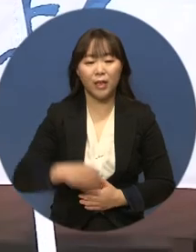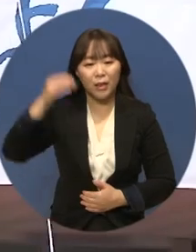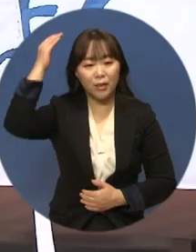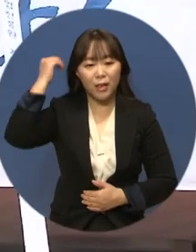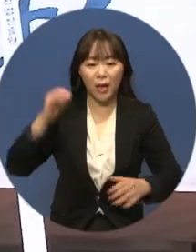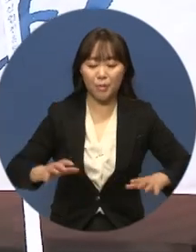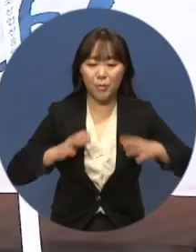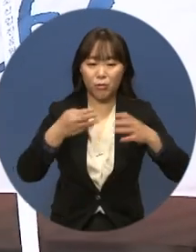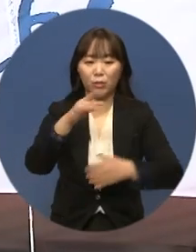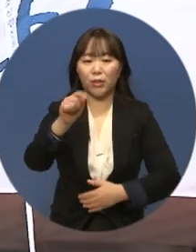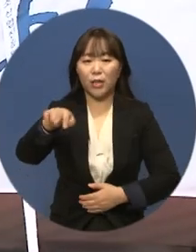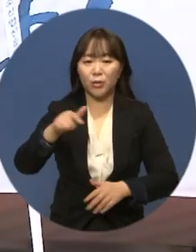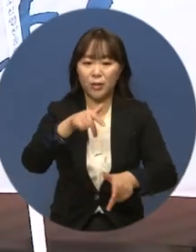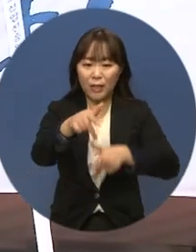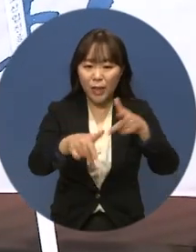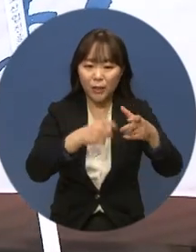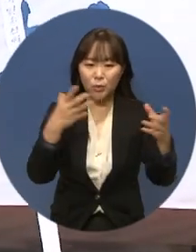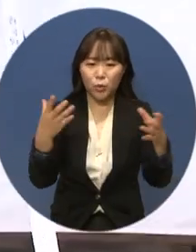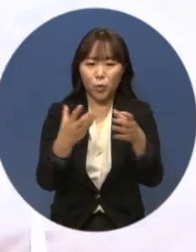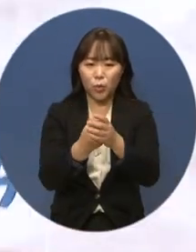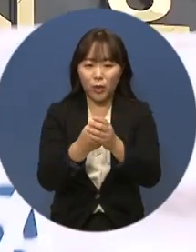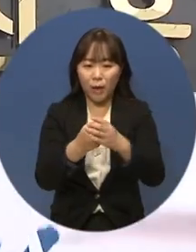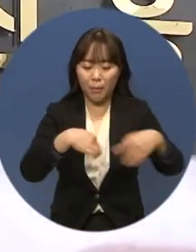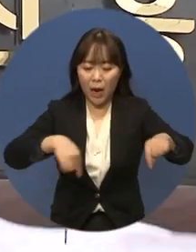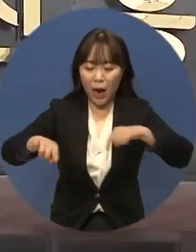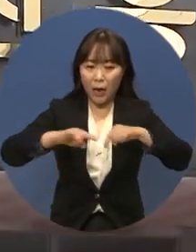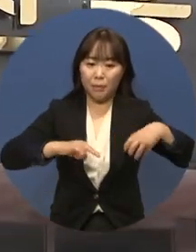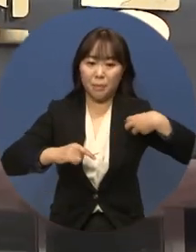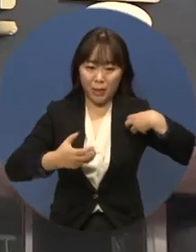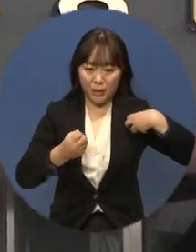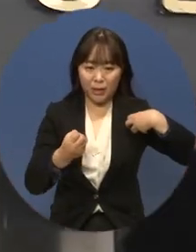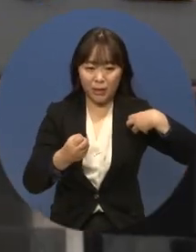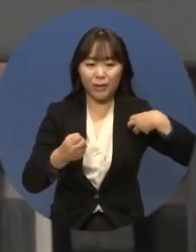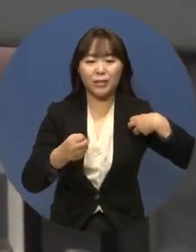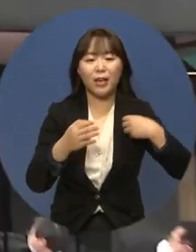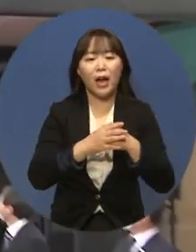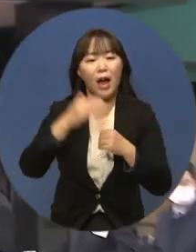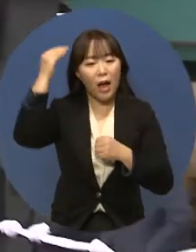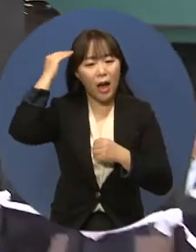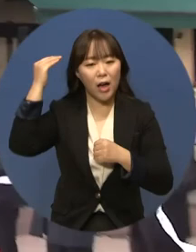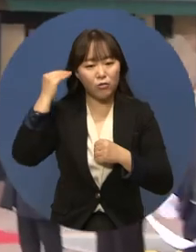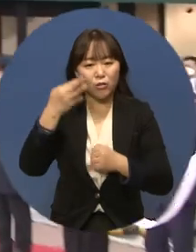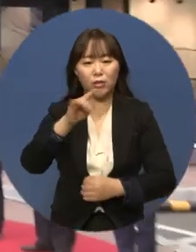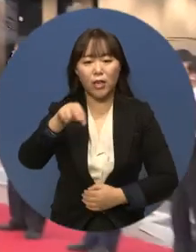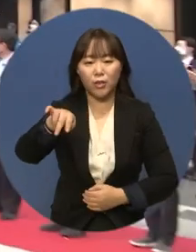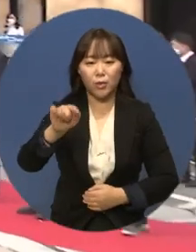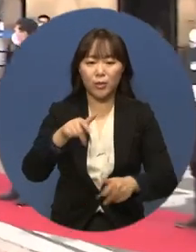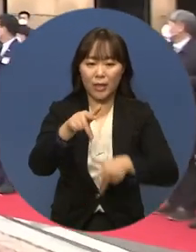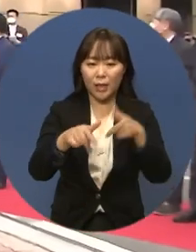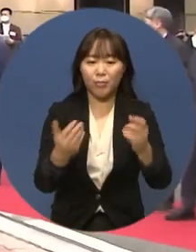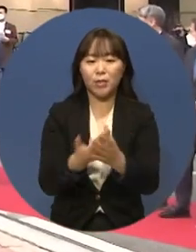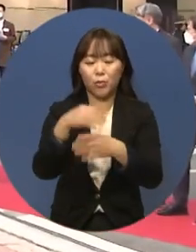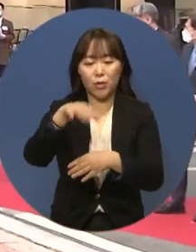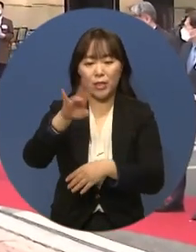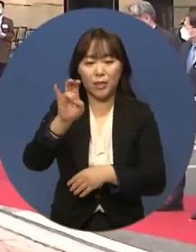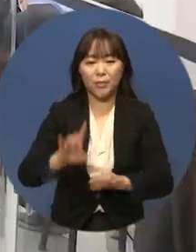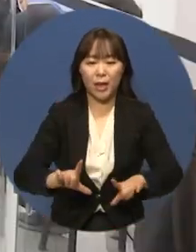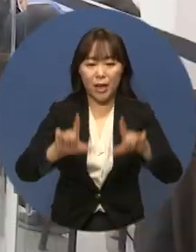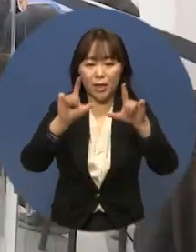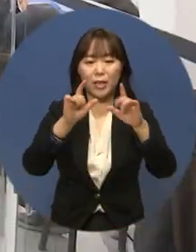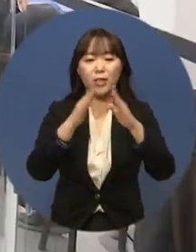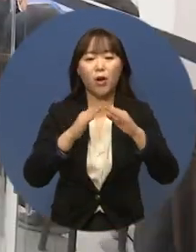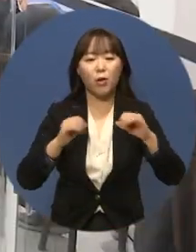대한민국 탄소 산업의 종합 컨트롤 타워 역할을 수행하게 될 한국탄소산업진흥원이 지난 24일